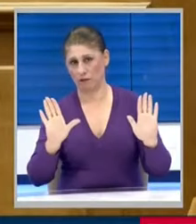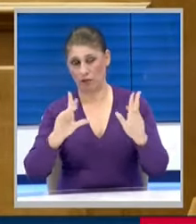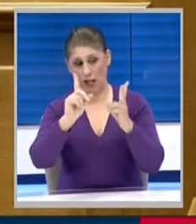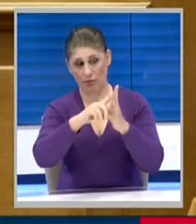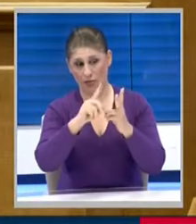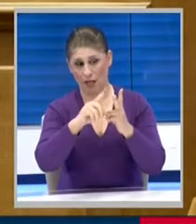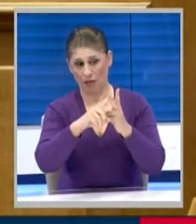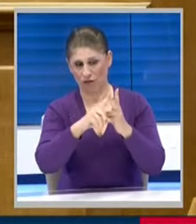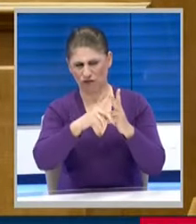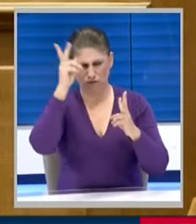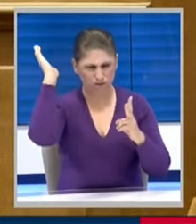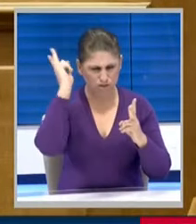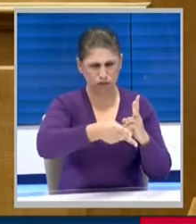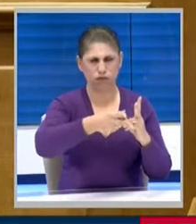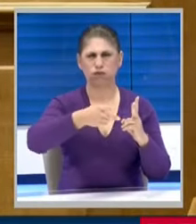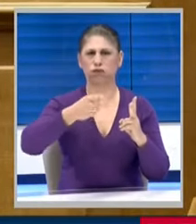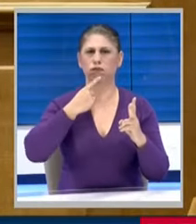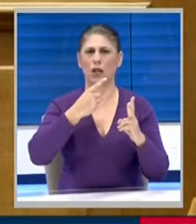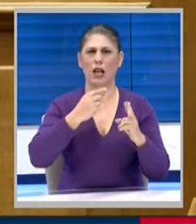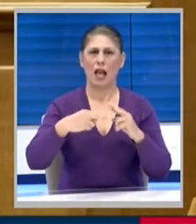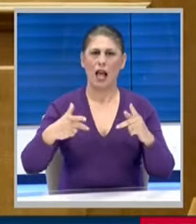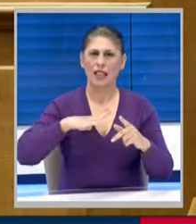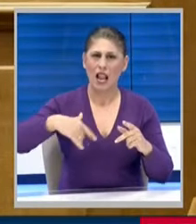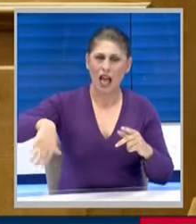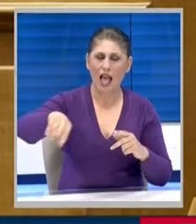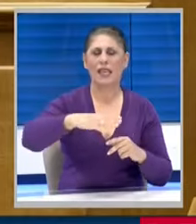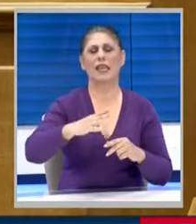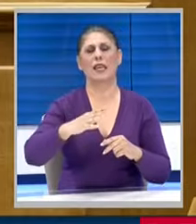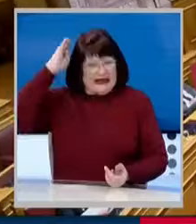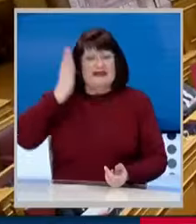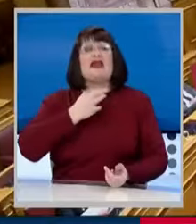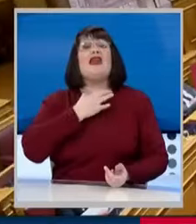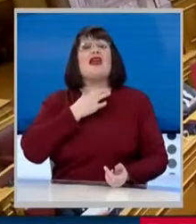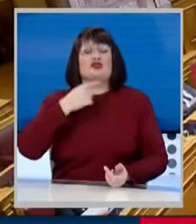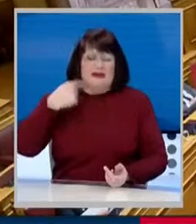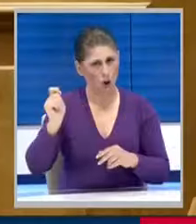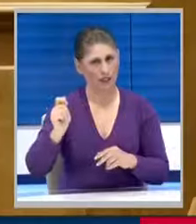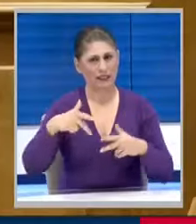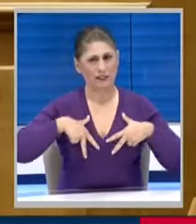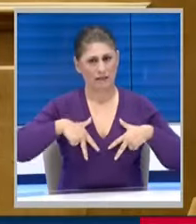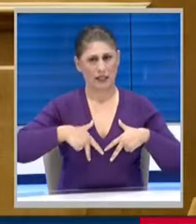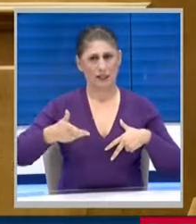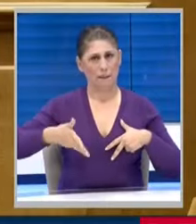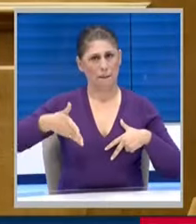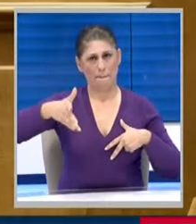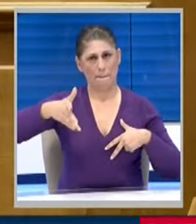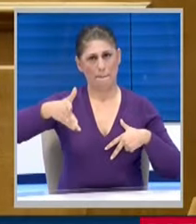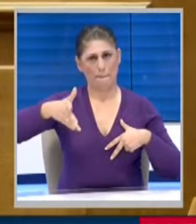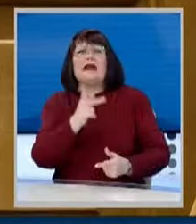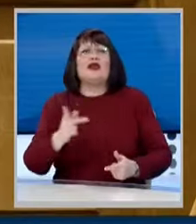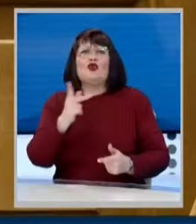και καταδικάζουμε την αντιλαϊκή και αντιελληνική πολιτική της κυβέρνησης Μητσοτάκη και τα όσα έχει πράξει μέχρι